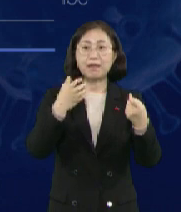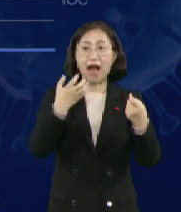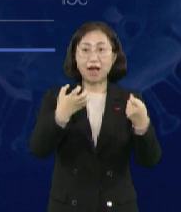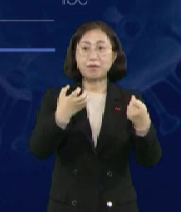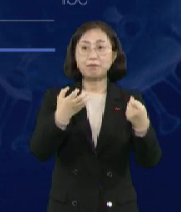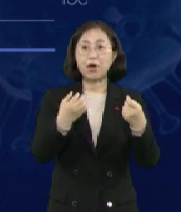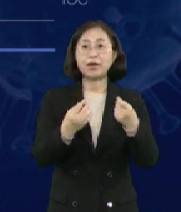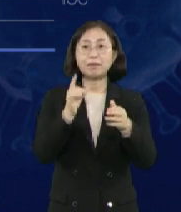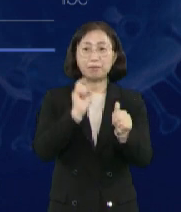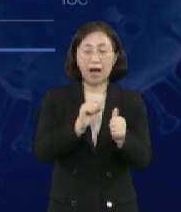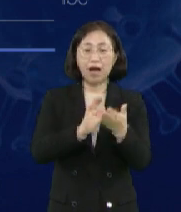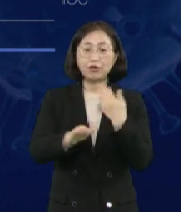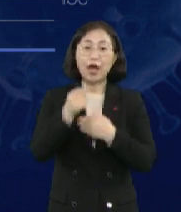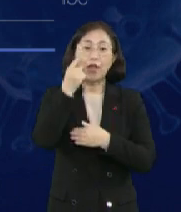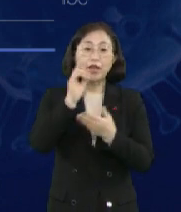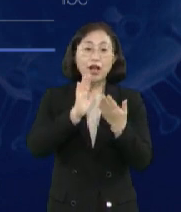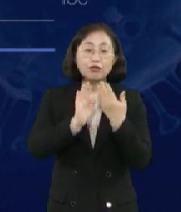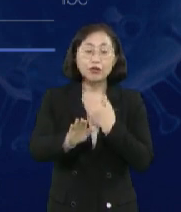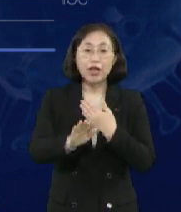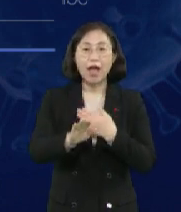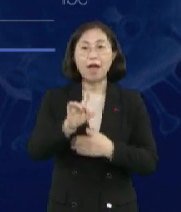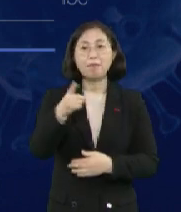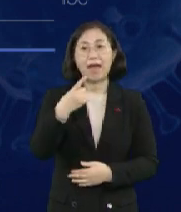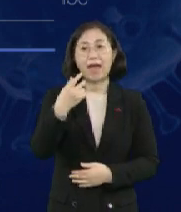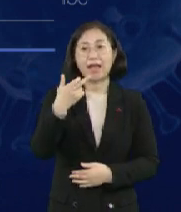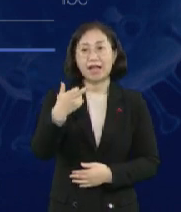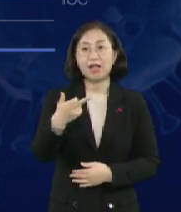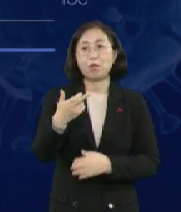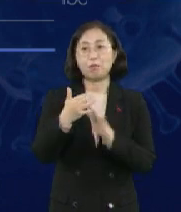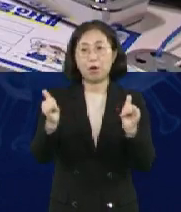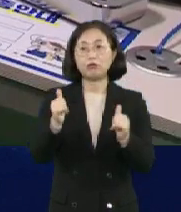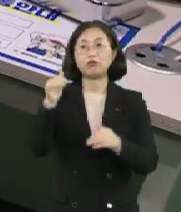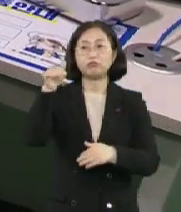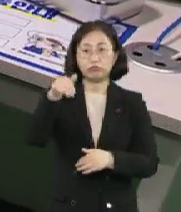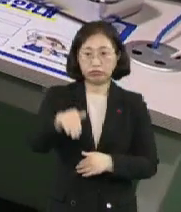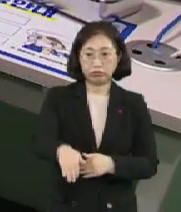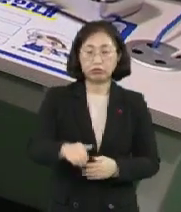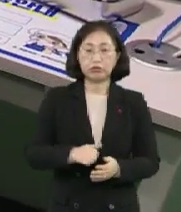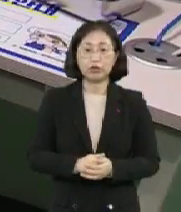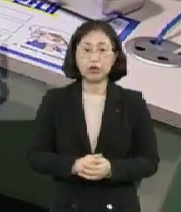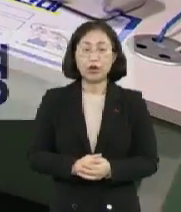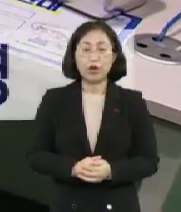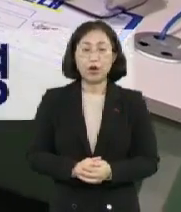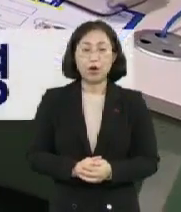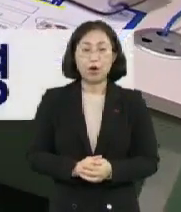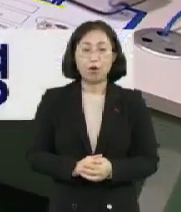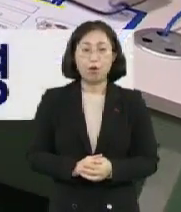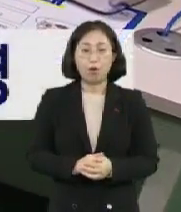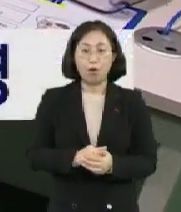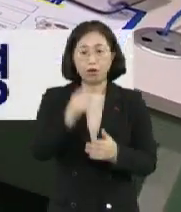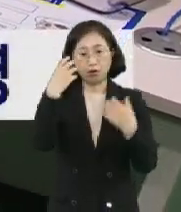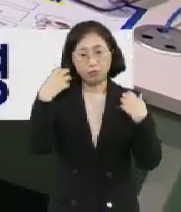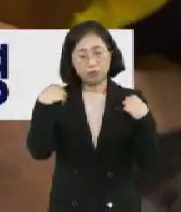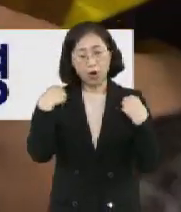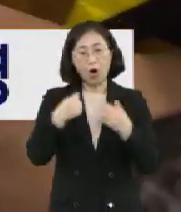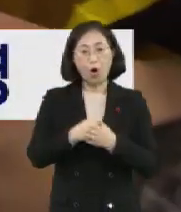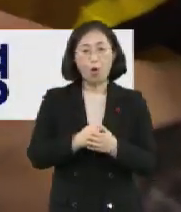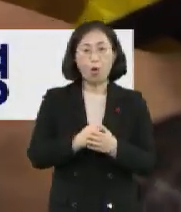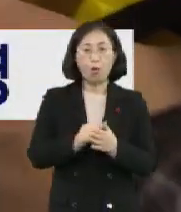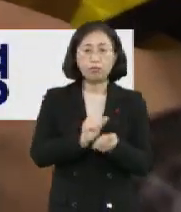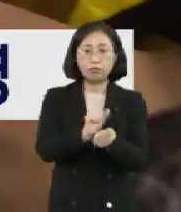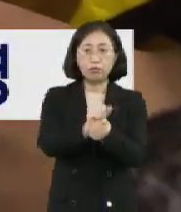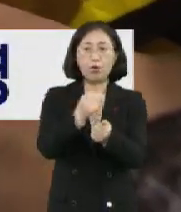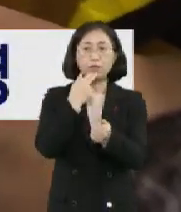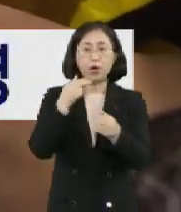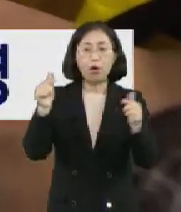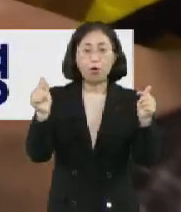이후 거의 한 달 만에 117명으로 떨어지기도 했습니다. 방역당국은 일단 큰 고비는 넘겼지만